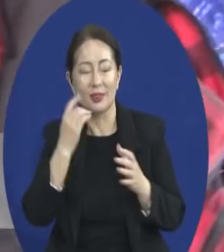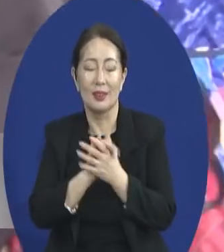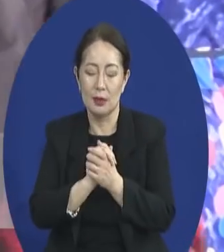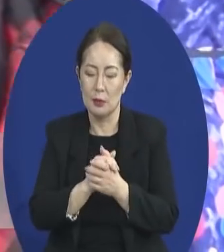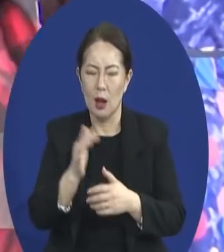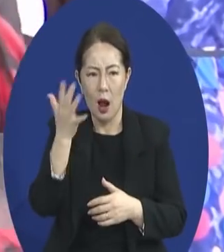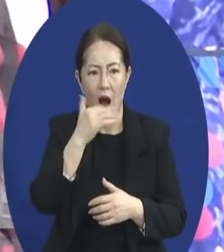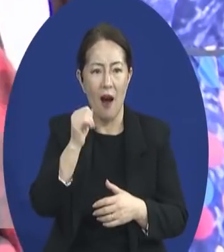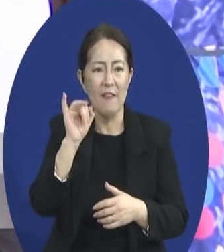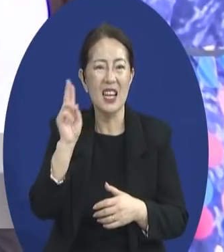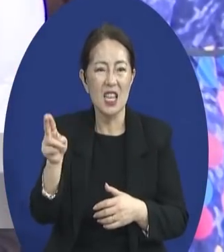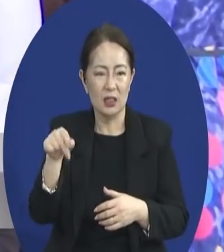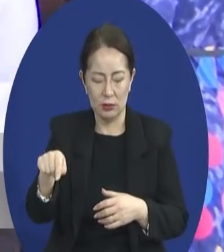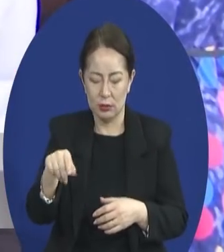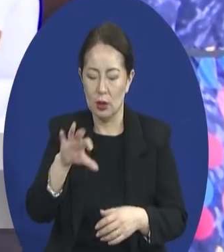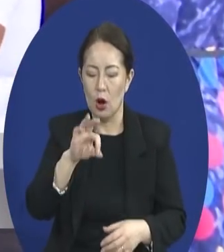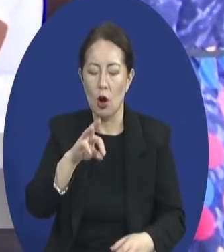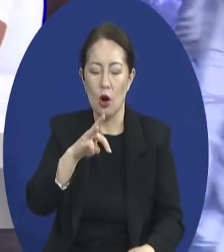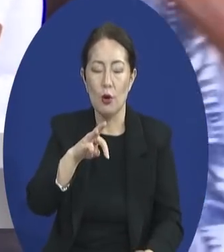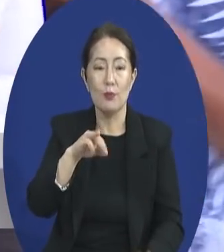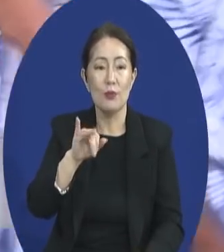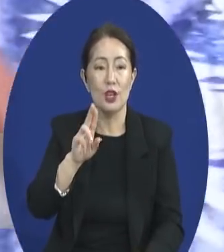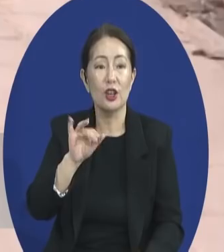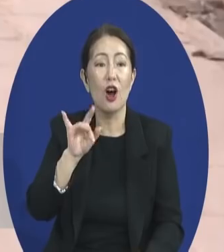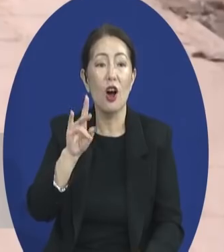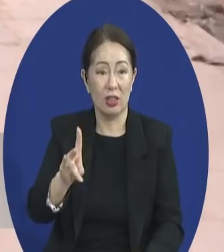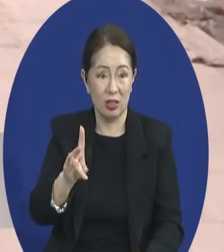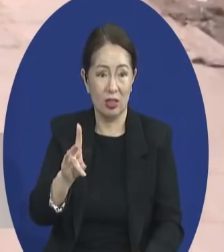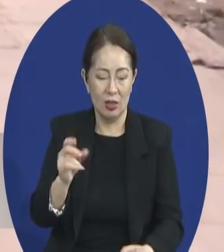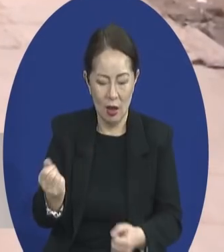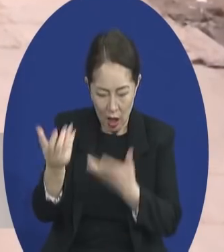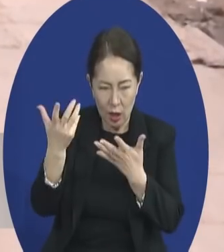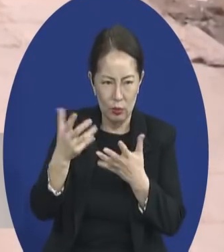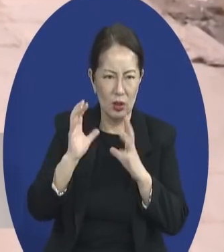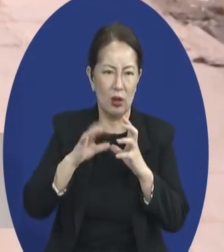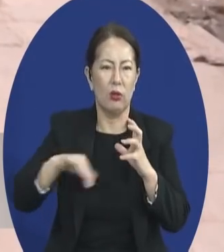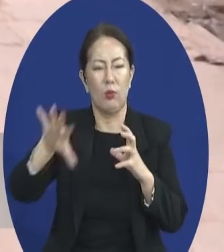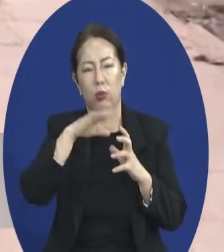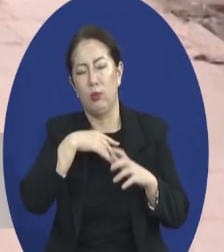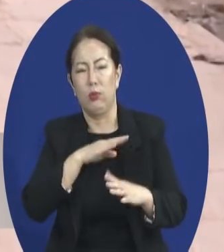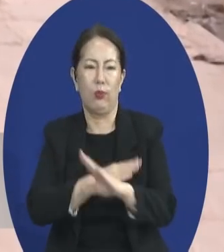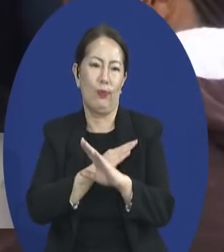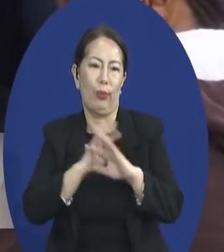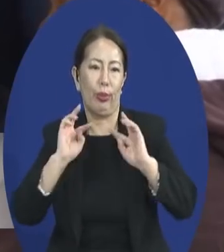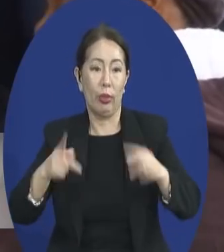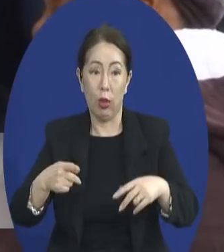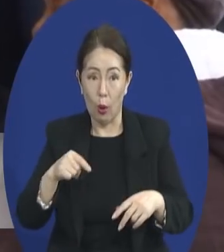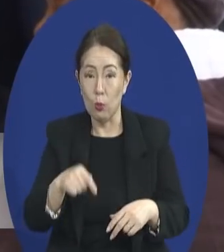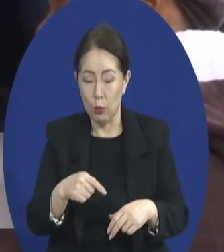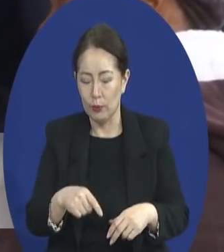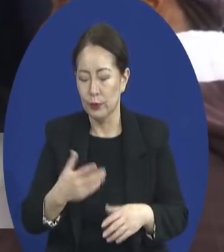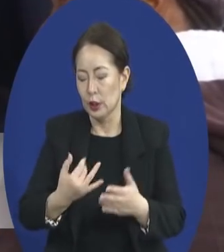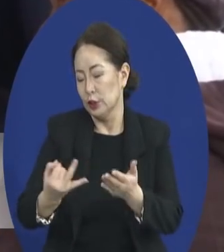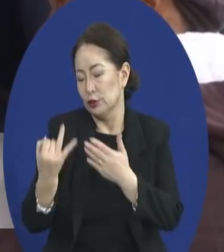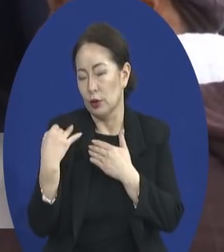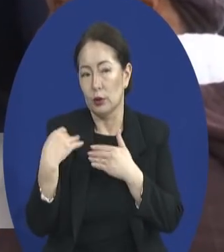Африкийн омикрон хувилбарын гинтийн тархалт нь оны эцэстээ бүх таамаглалыг оронгоор нь өөрчлөлөө гэж мэрэгжилтнүүд дүгнсэн юм. Өнгөрсөн 7 хоногийн